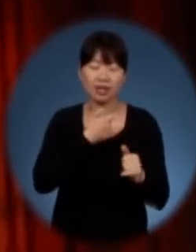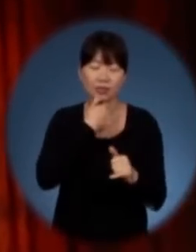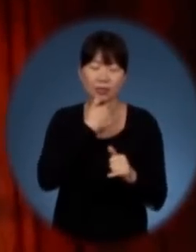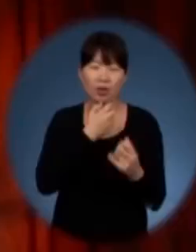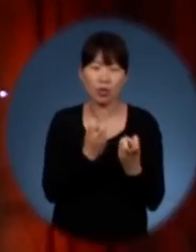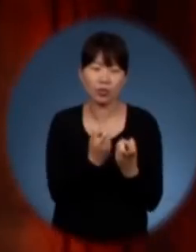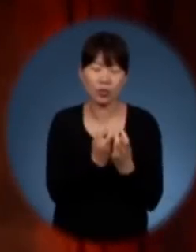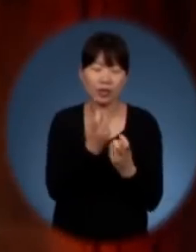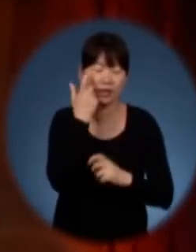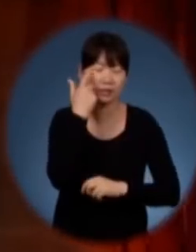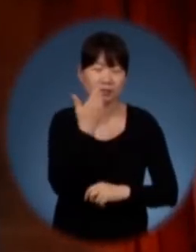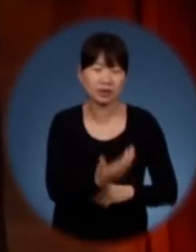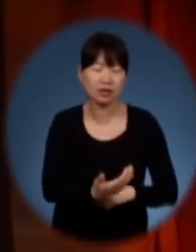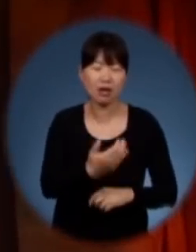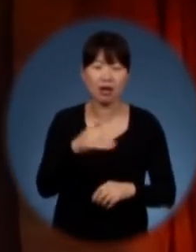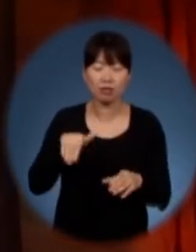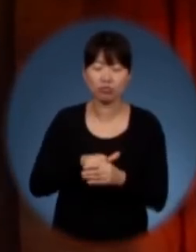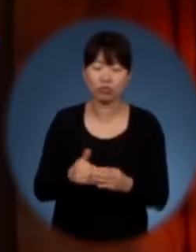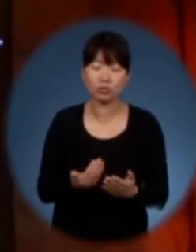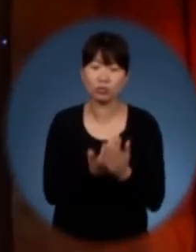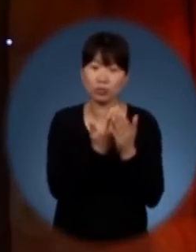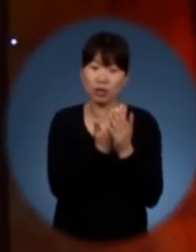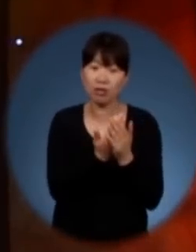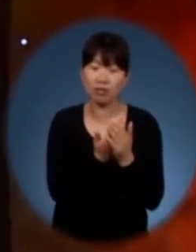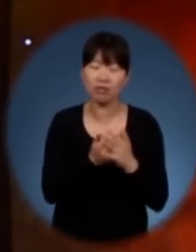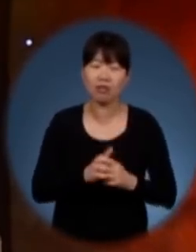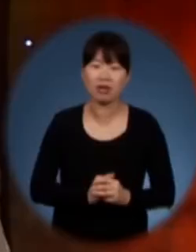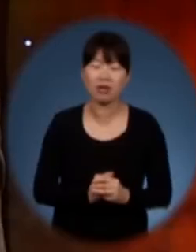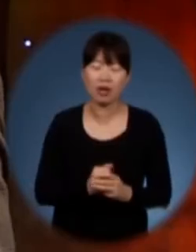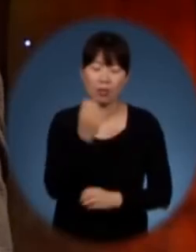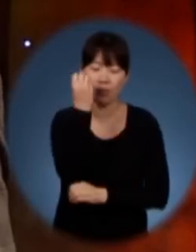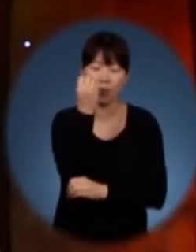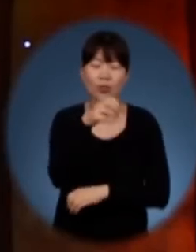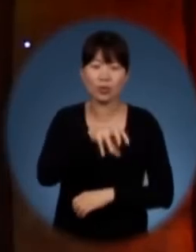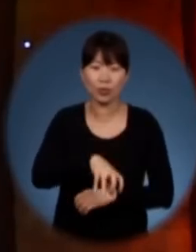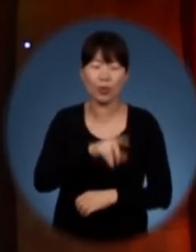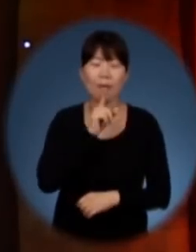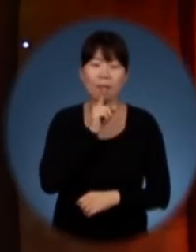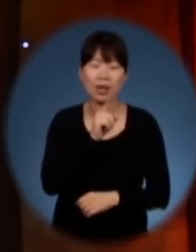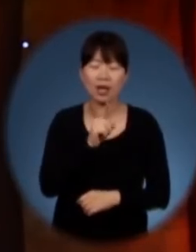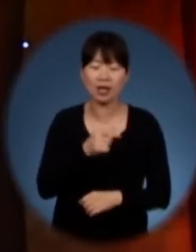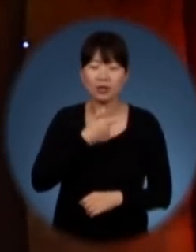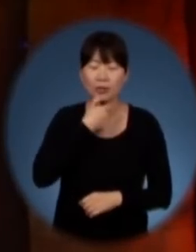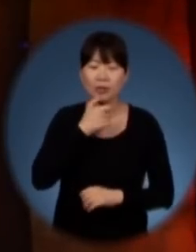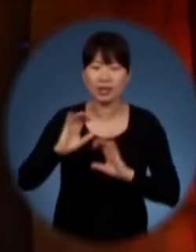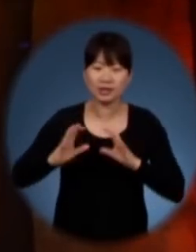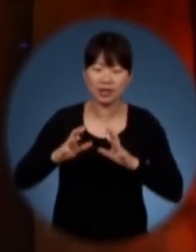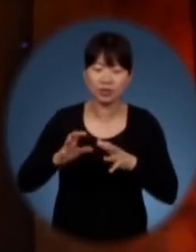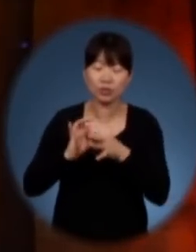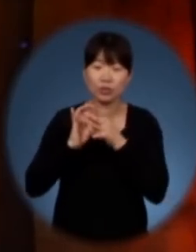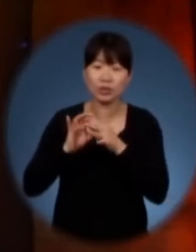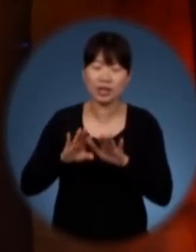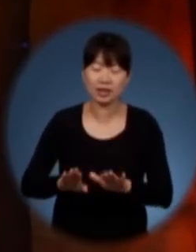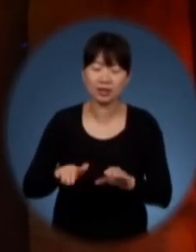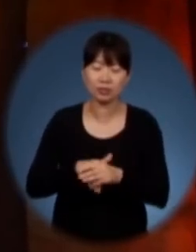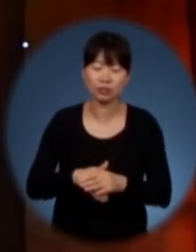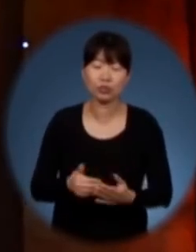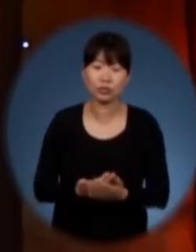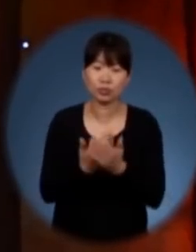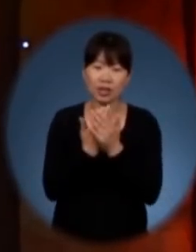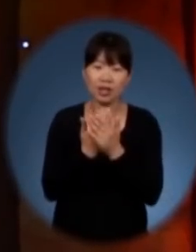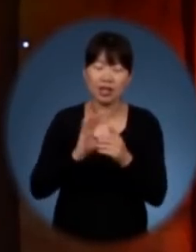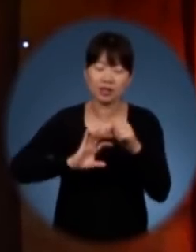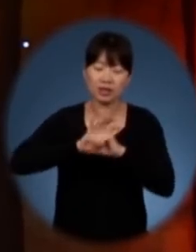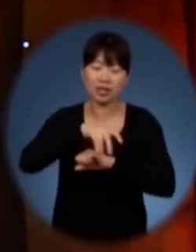어떻게 했냐면 문명의 본산이다 로마 제국을 통해서이 문명이